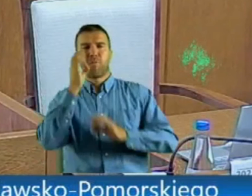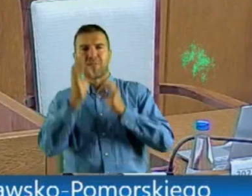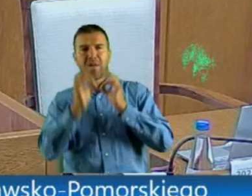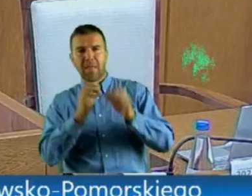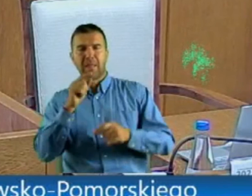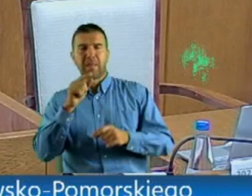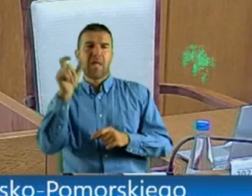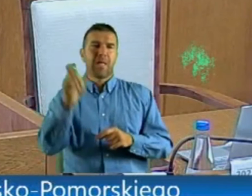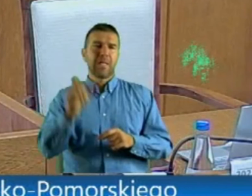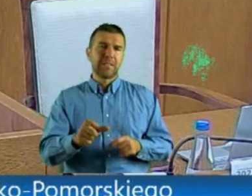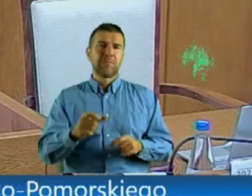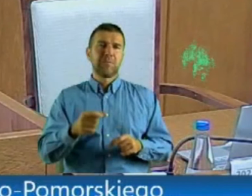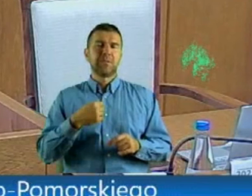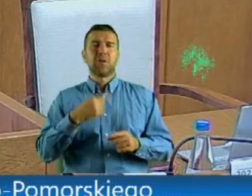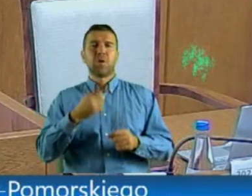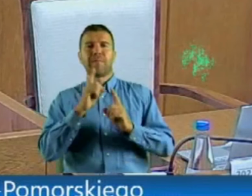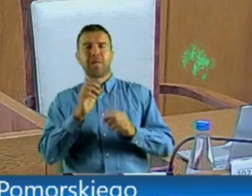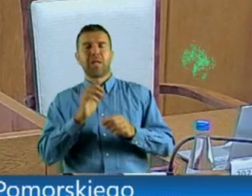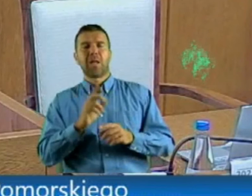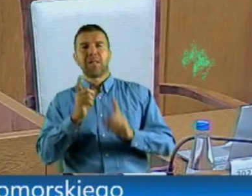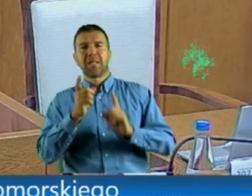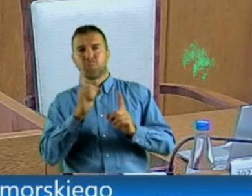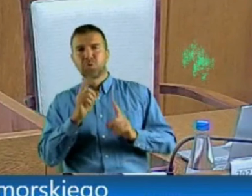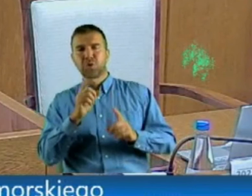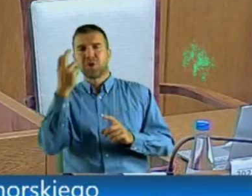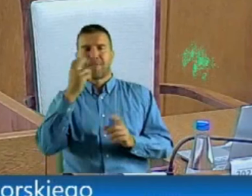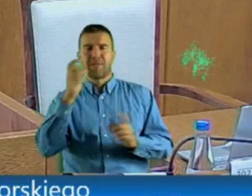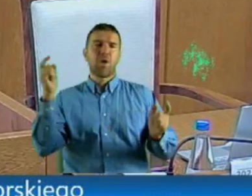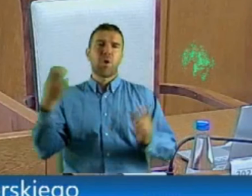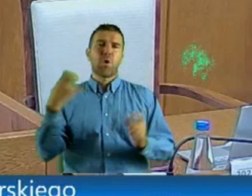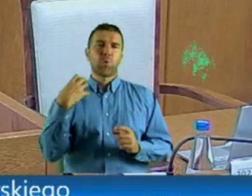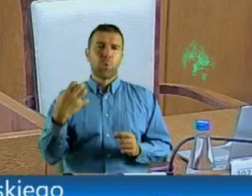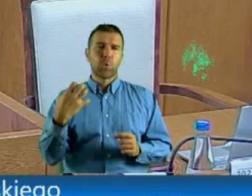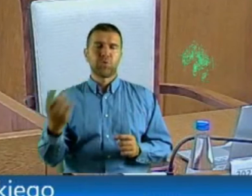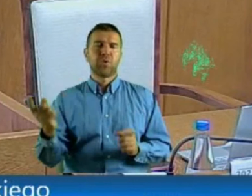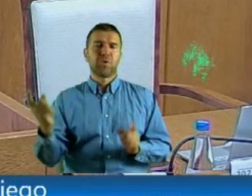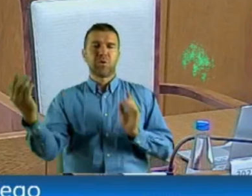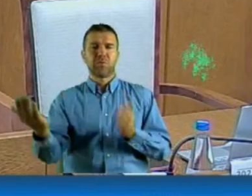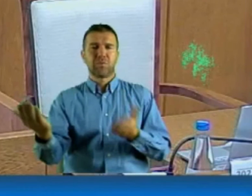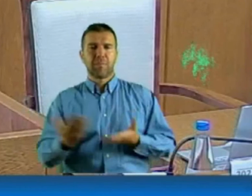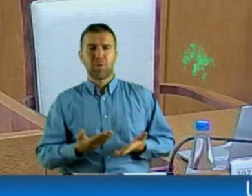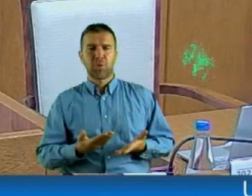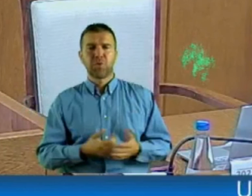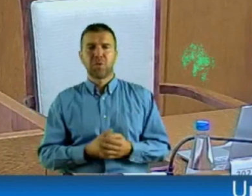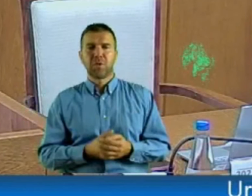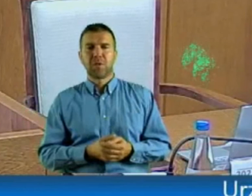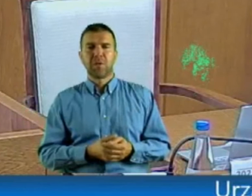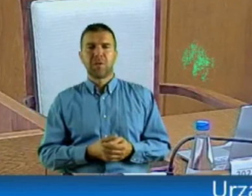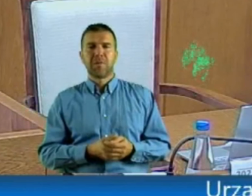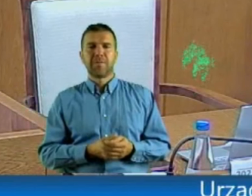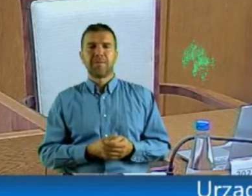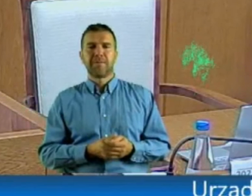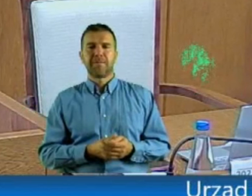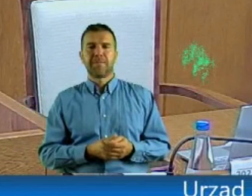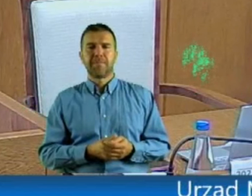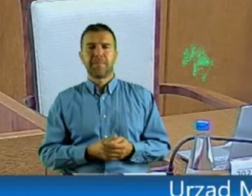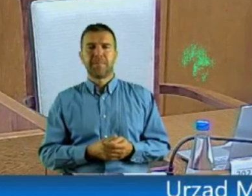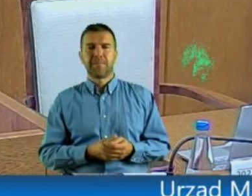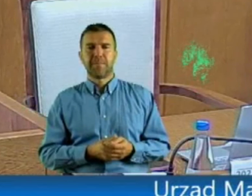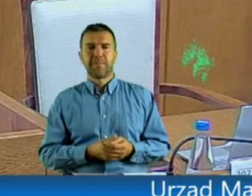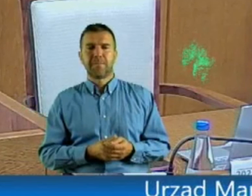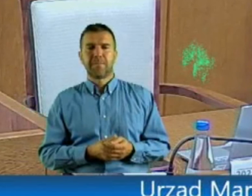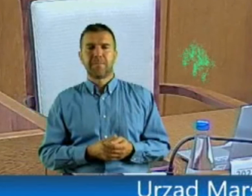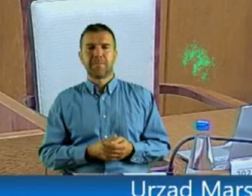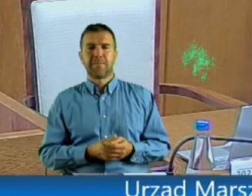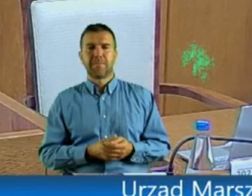prowadzenia dyskusji z ciekawymi gośćmi. Natomiast jedno szczególne, na którym wydarzeniu mi szczególnie